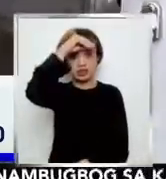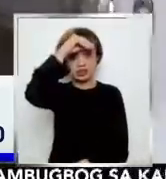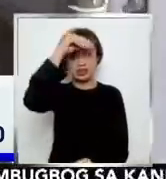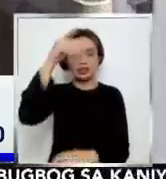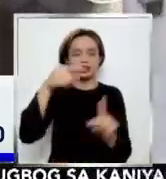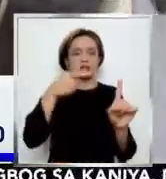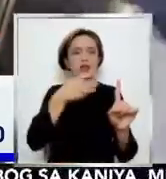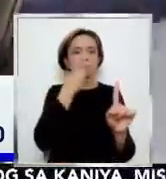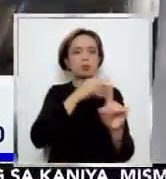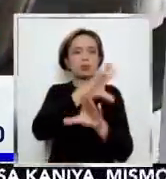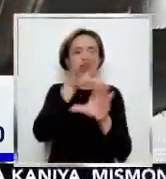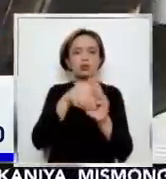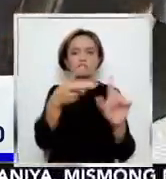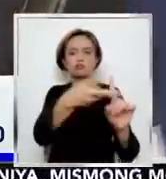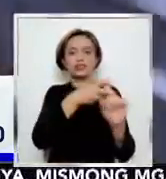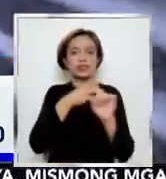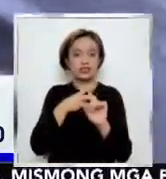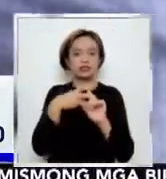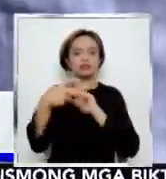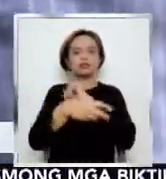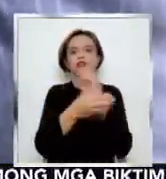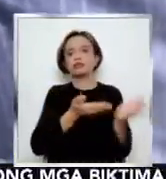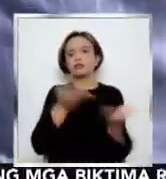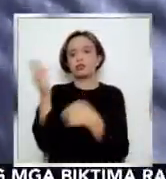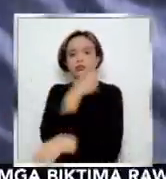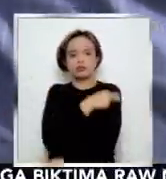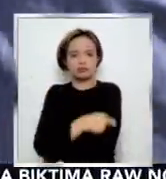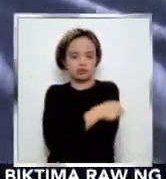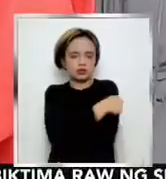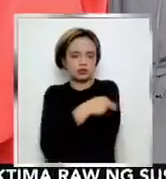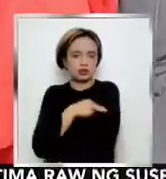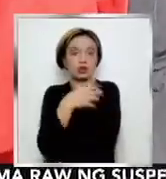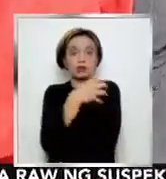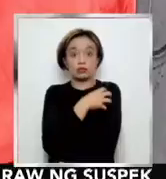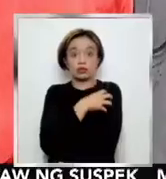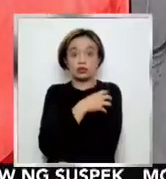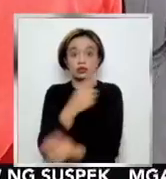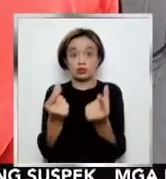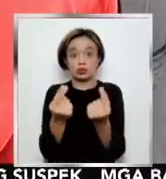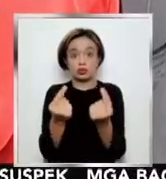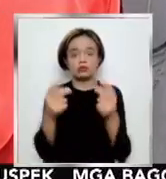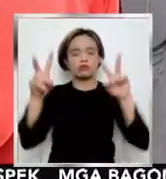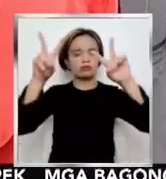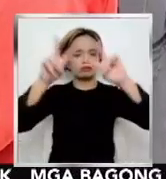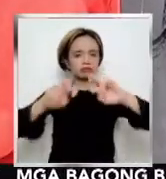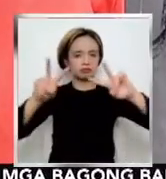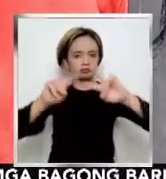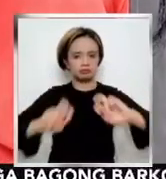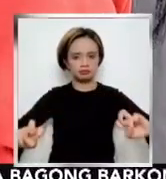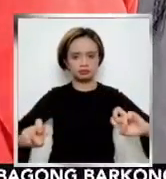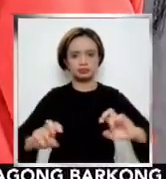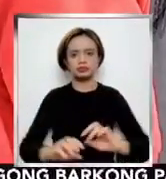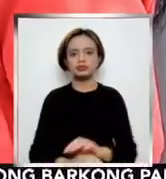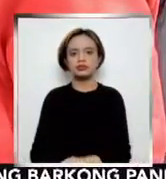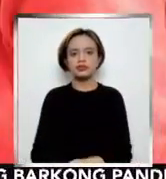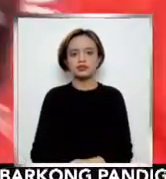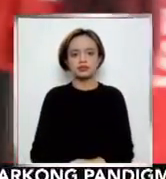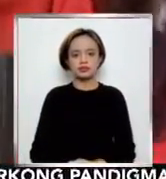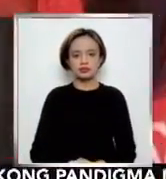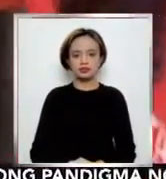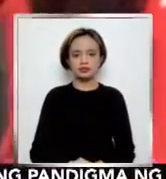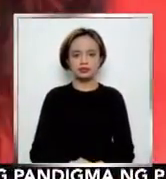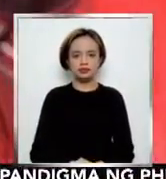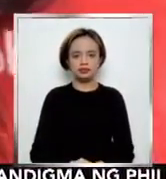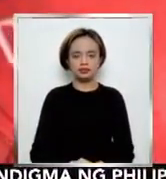mga dumukot sa grupo. Iniimbestigahan na ng pulisya ang insidente. Para sa GMA Integrated News, Joseph Morong, nakatutok